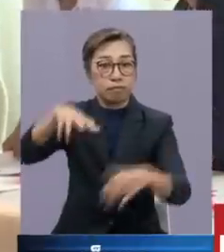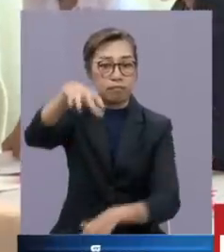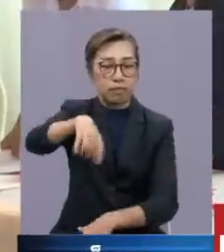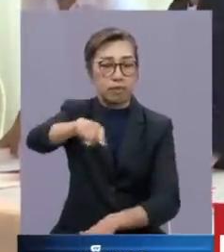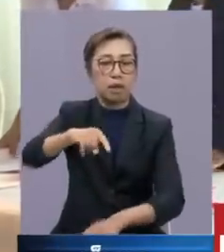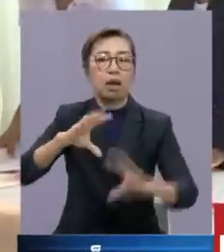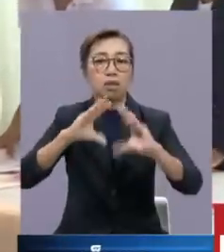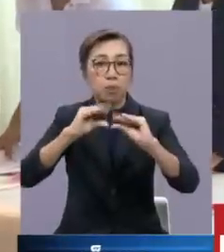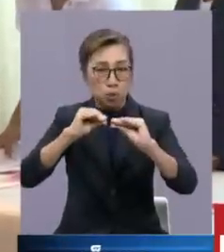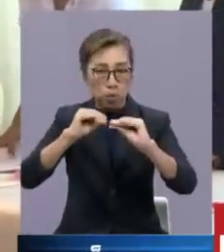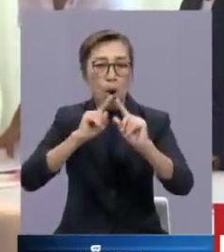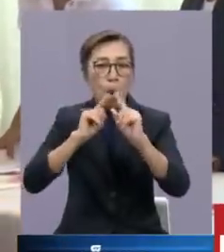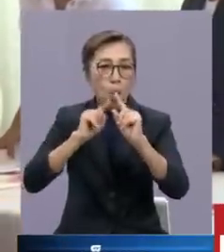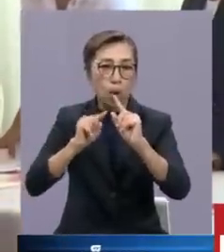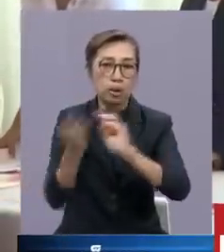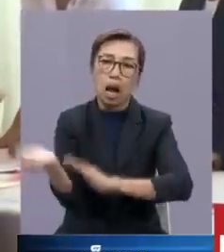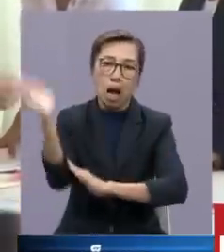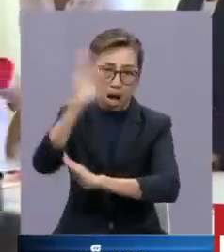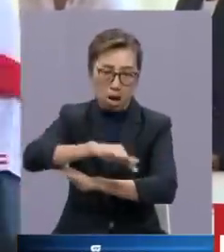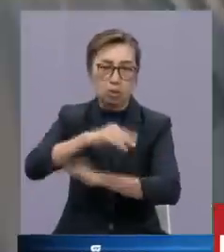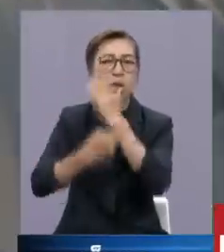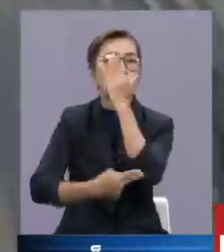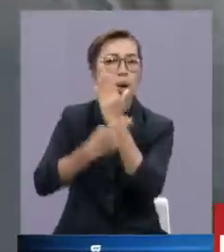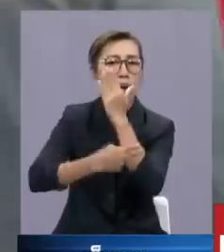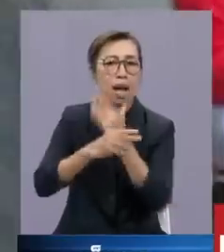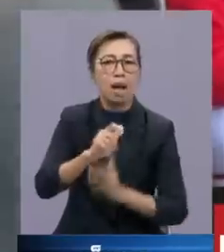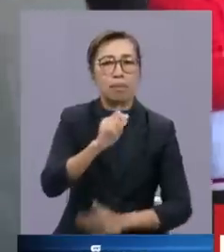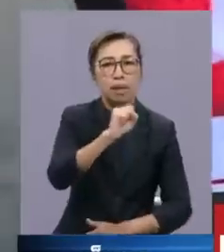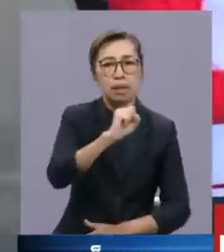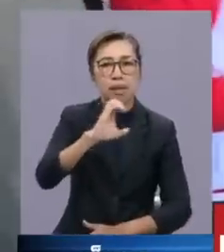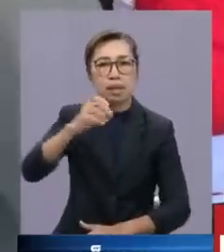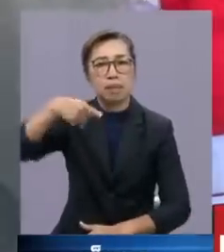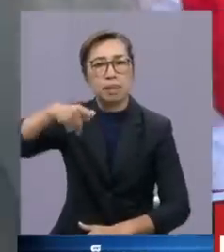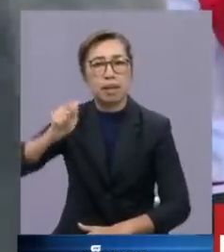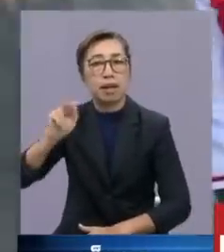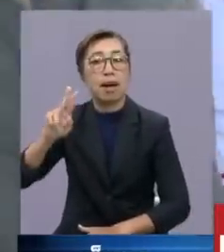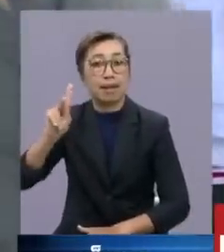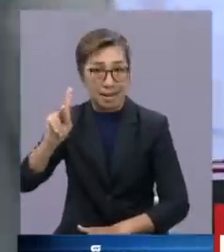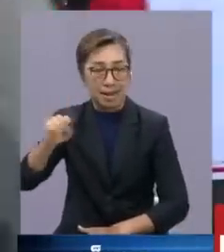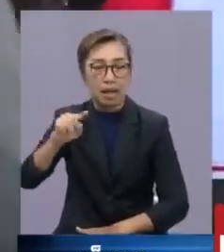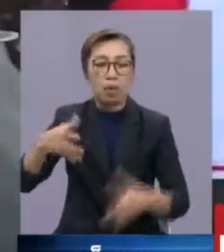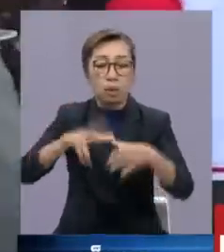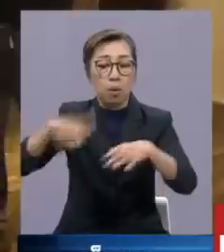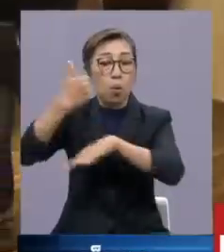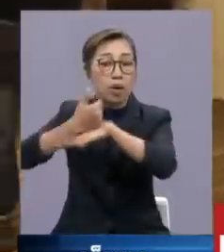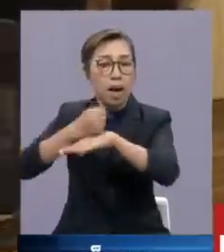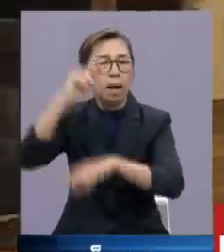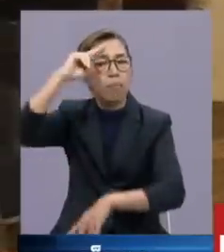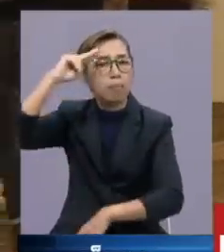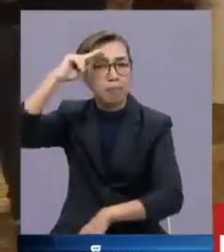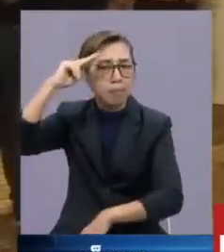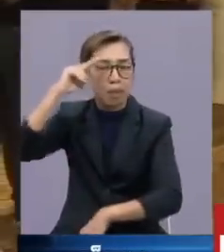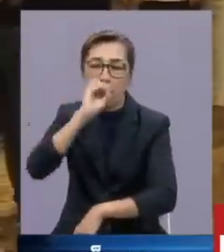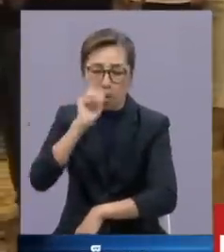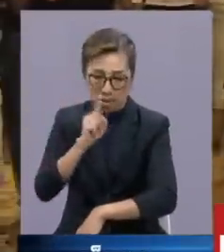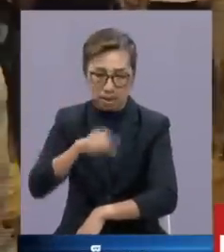ส.ที่โรงแรมเอซีพาร์คตลอดทั้งวันนะคะซึ่งนายแพทย์ชนน่านศรีแก้วหัวหน้าพรรคบอกนะคะว่าเป็นการเตรียมพร้อมส.ส.ทั้